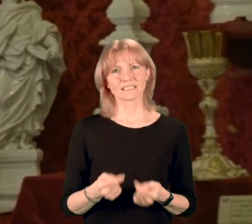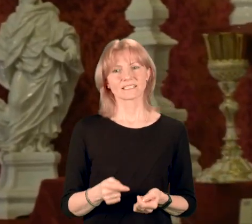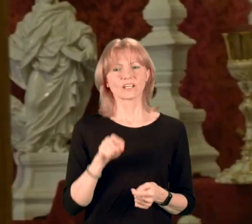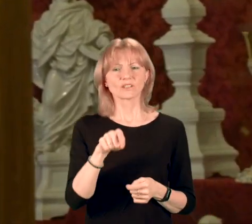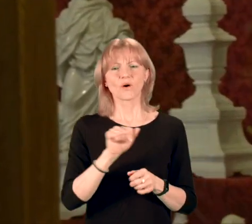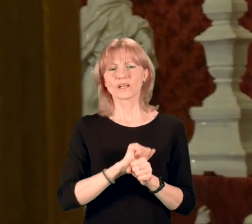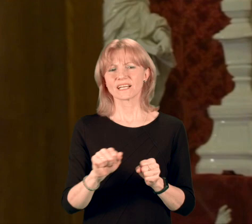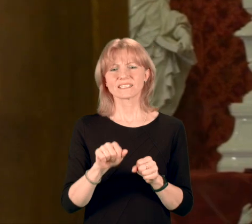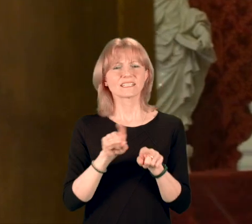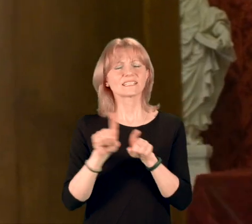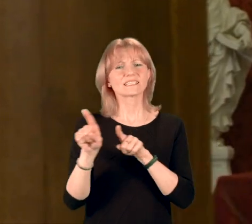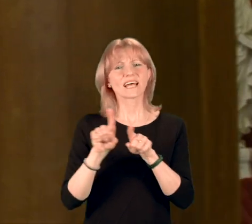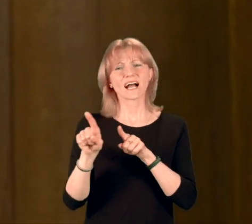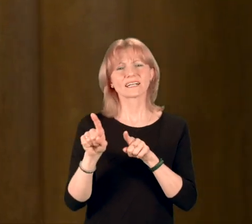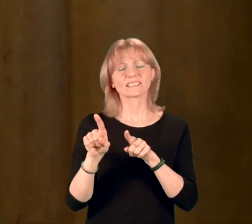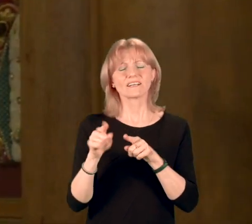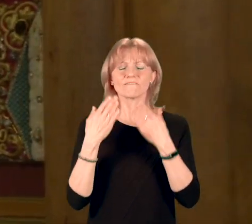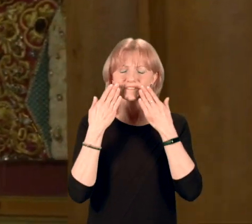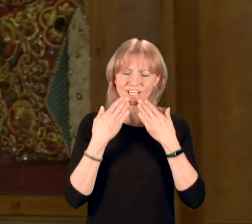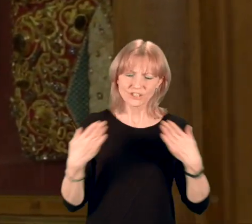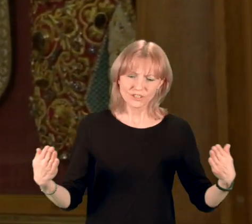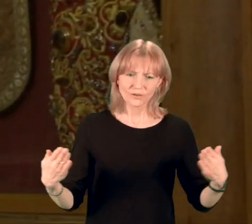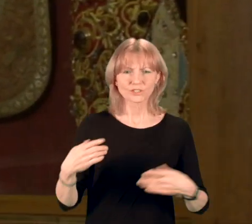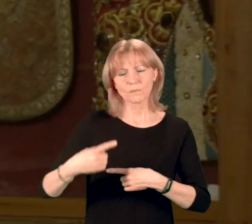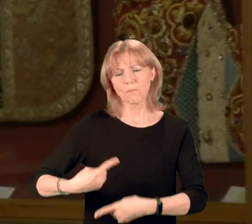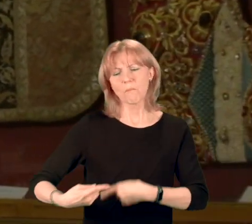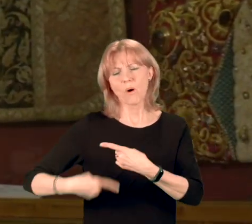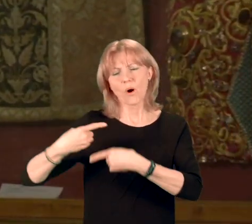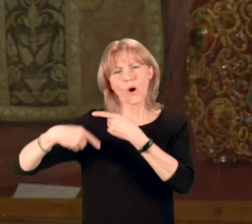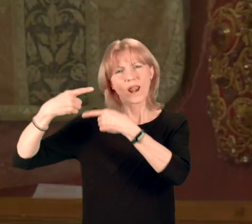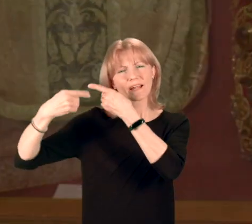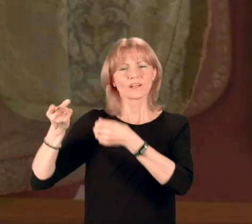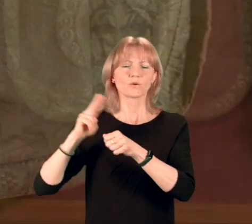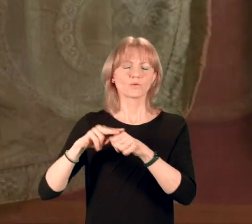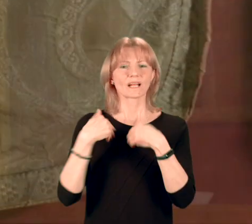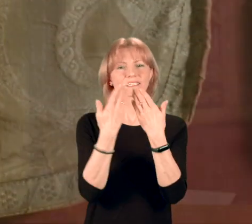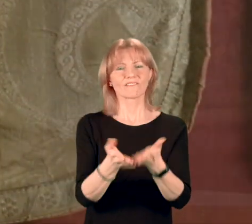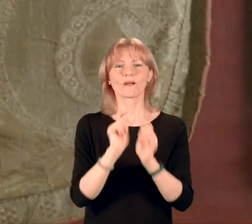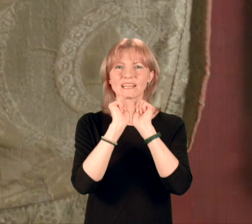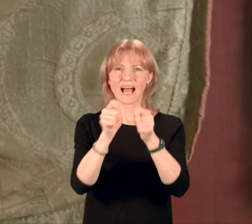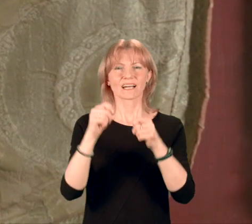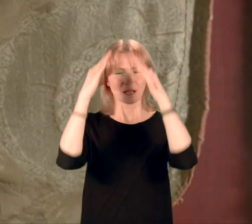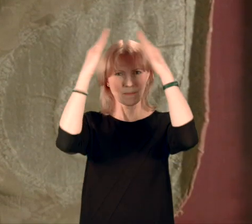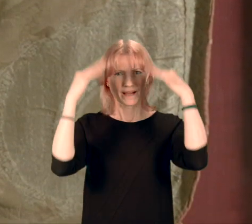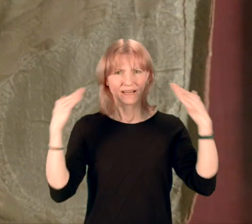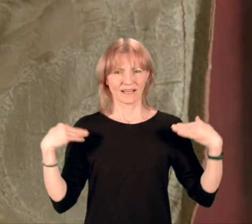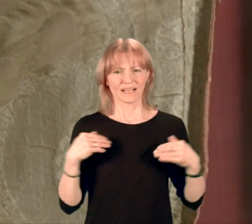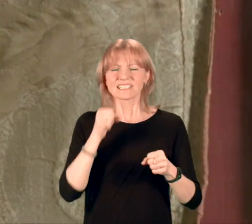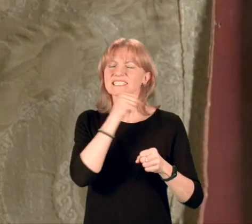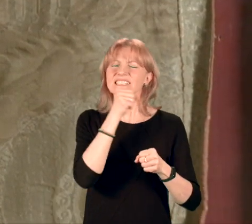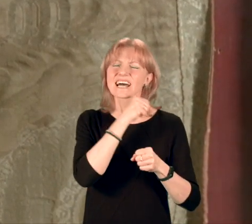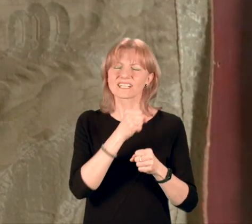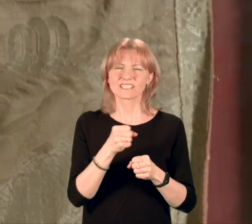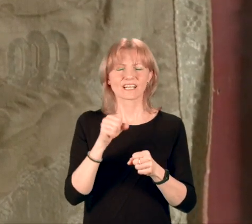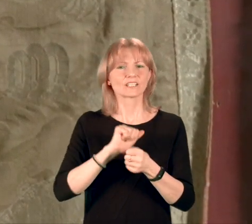pokoleń, które przez sześć wieków składały swe dary jasnogórskiej pani. Najstarsze pamiątki sięgają XV